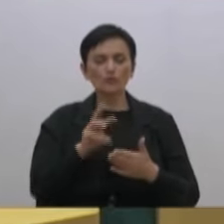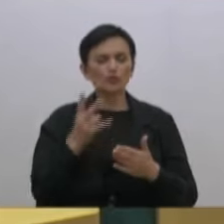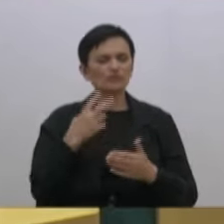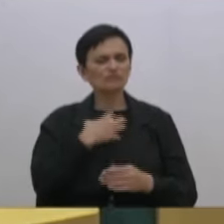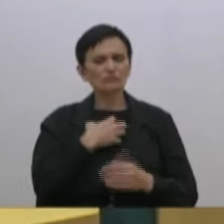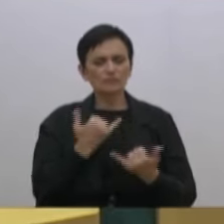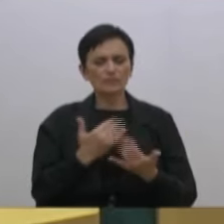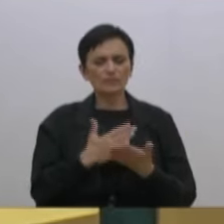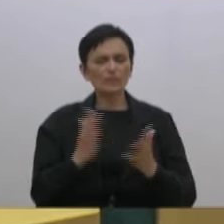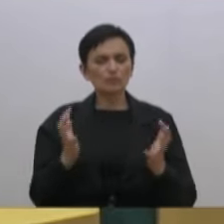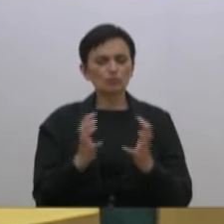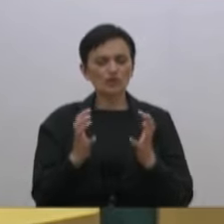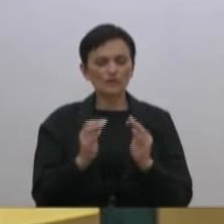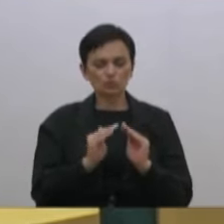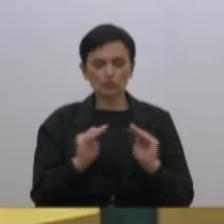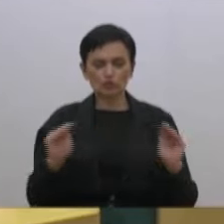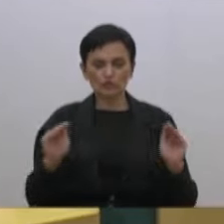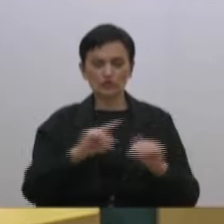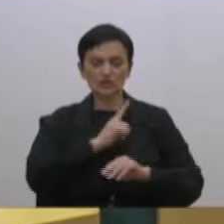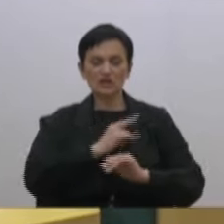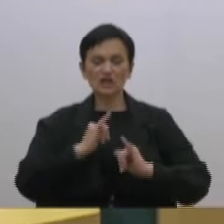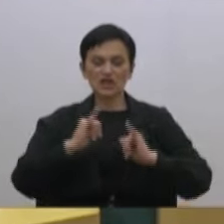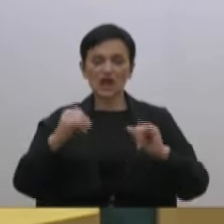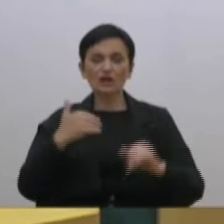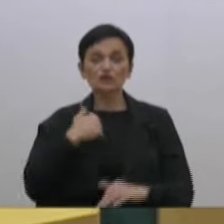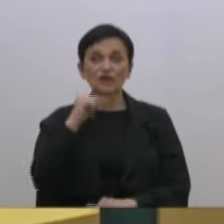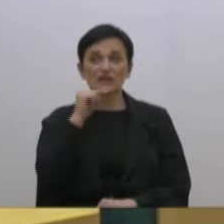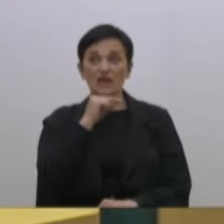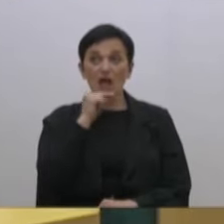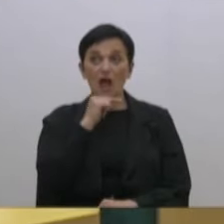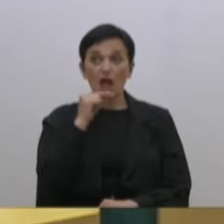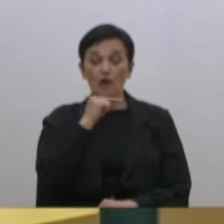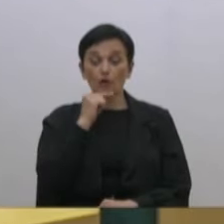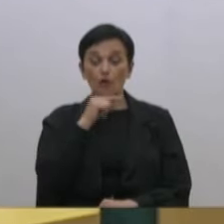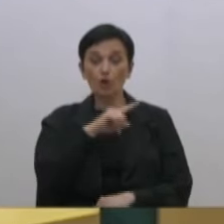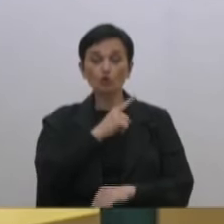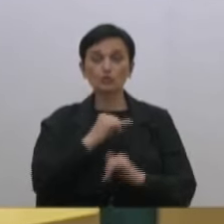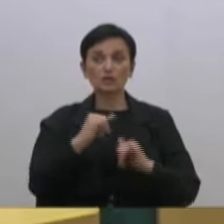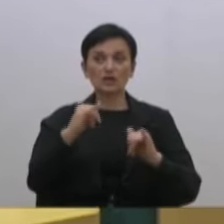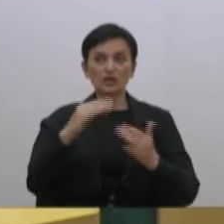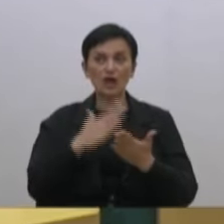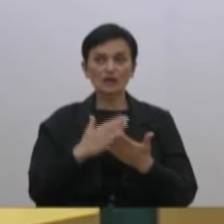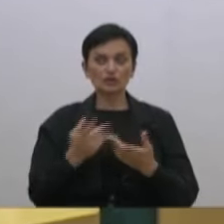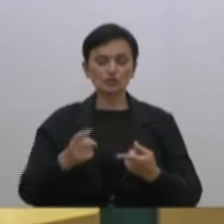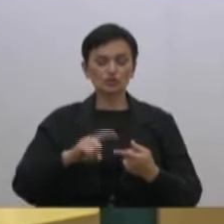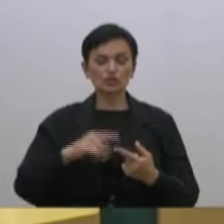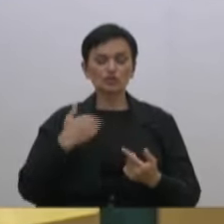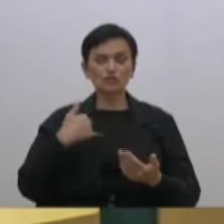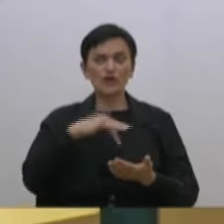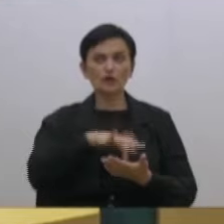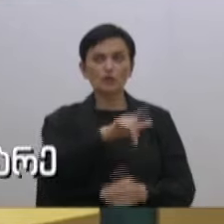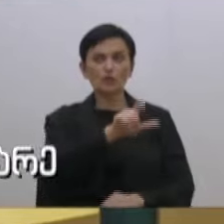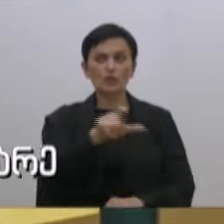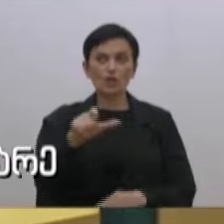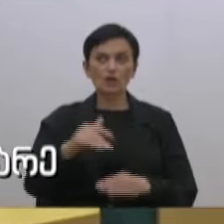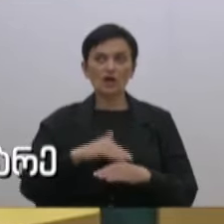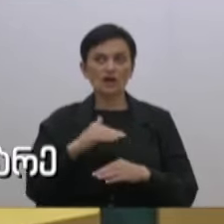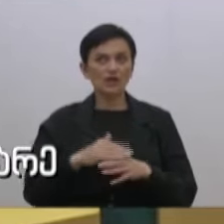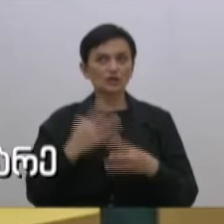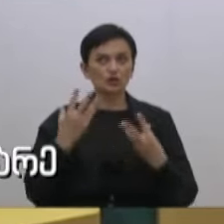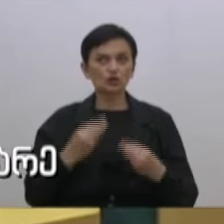შევინარჩუნოთ მშვიდობა და გავაძლიეროთ ჩვენი ეკონომიკა. ეკონომიკის გაძლიერებაზე არის დამოკიდებული ჩვენი მოქალაქეების